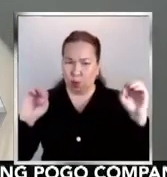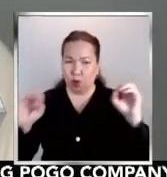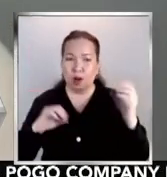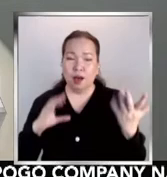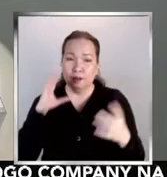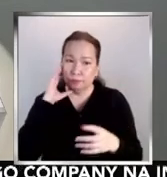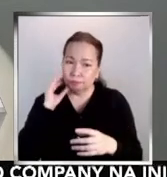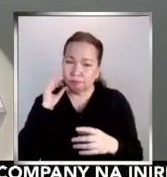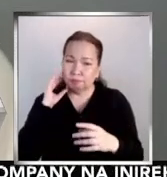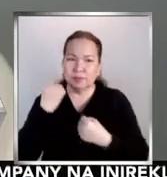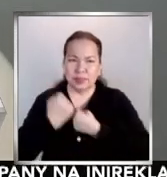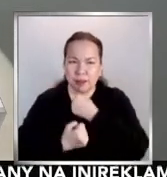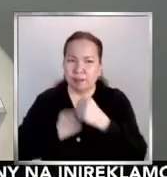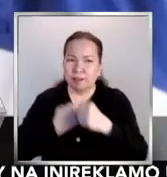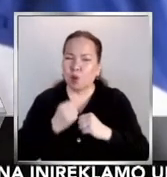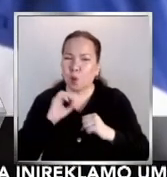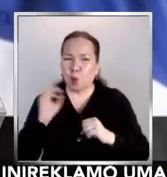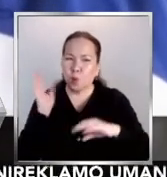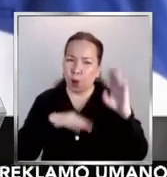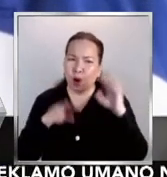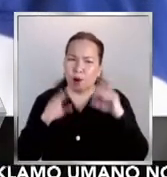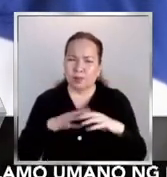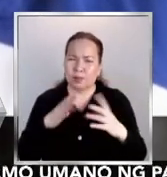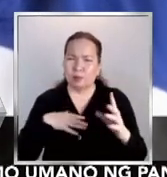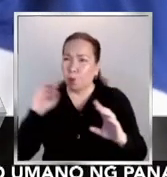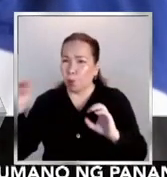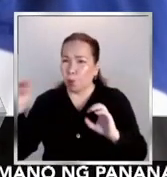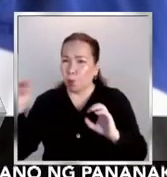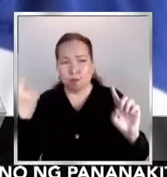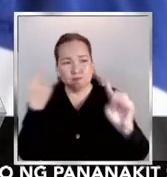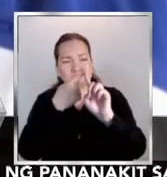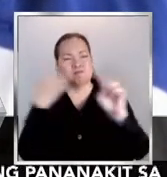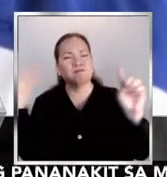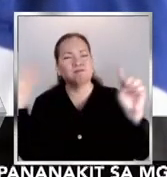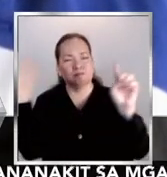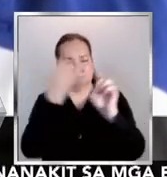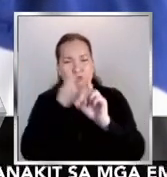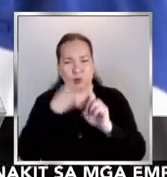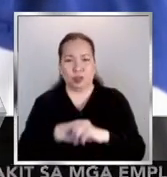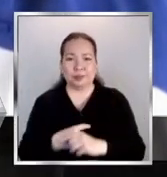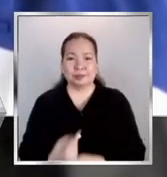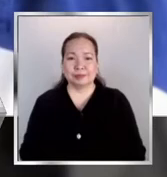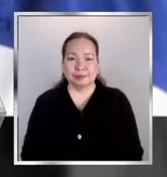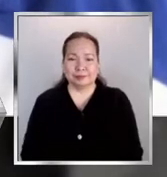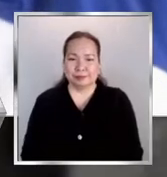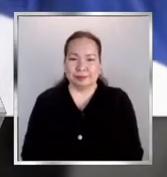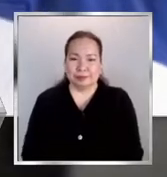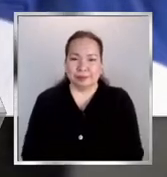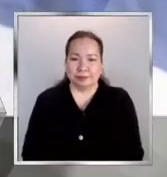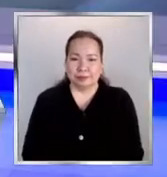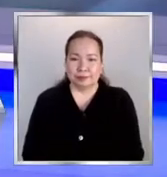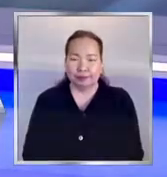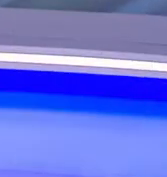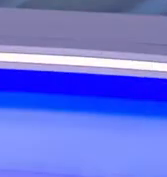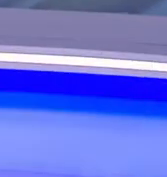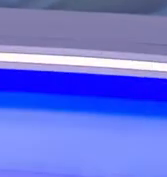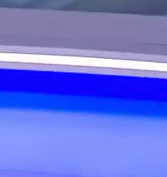at mga pangarap na gustong abutin. Aubrey Carampel, updated sa Showbiz Happenings.